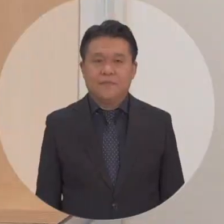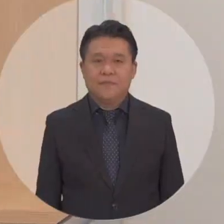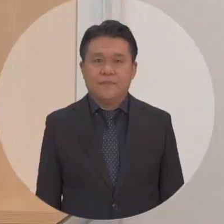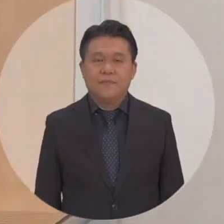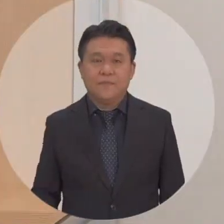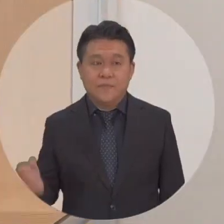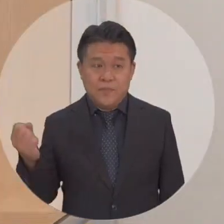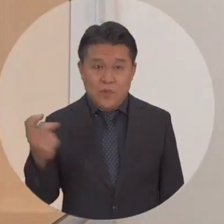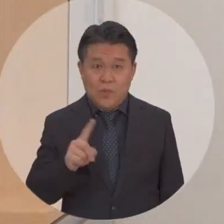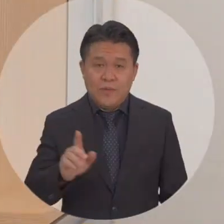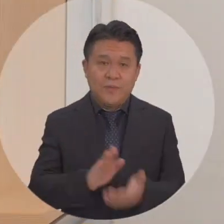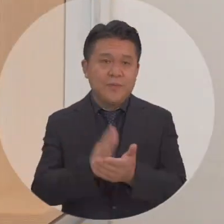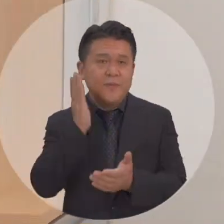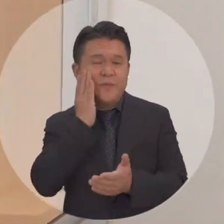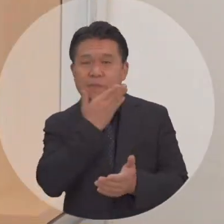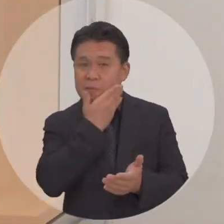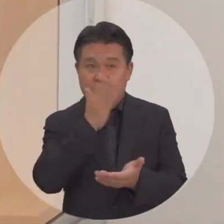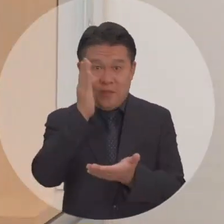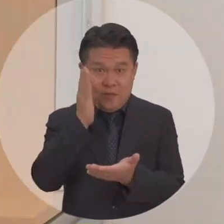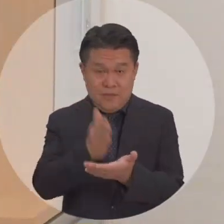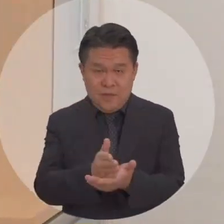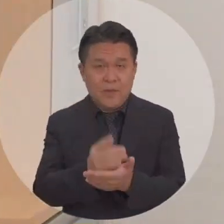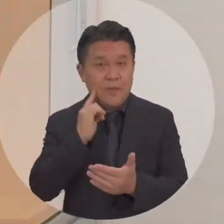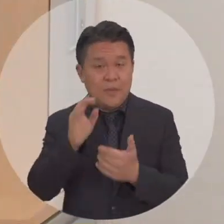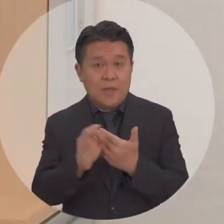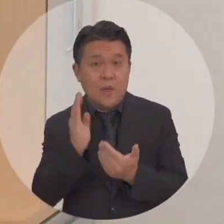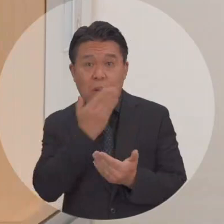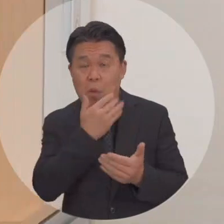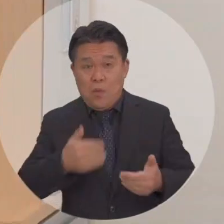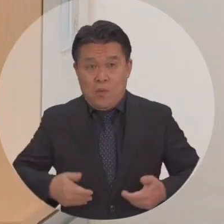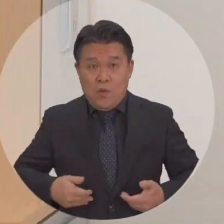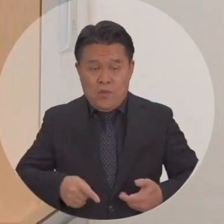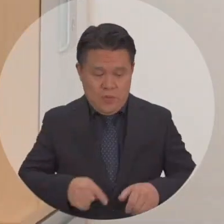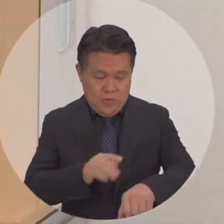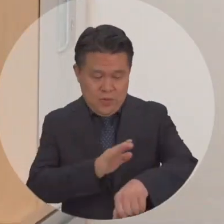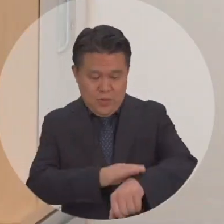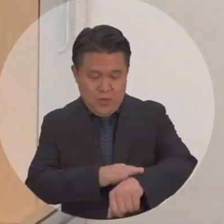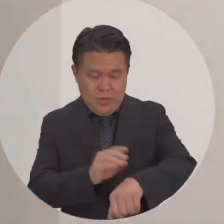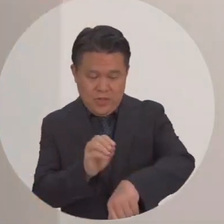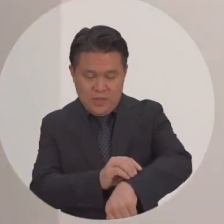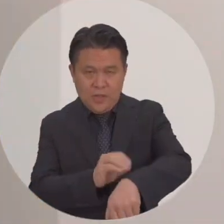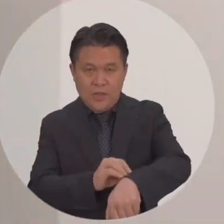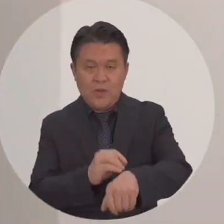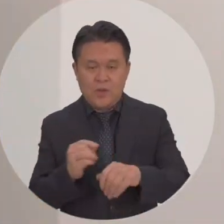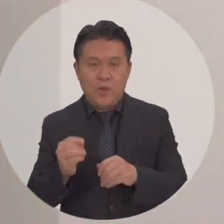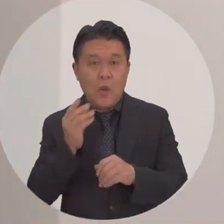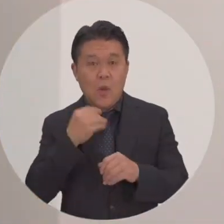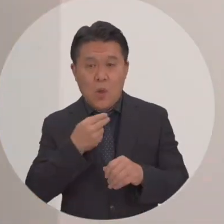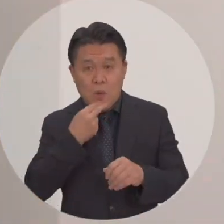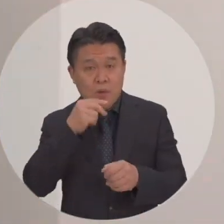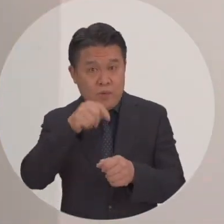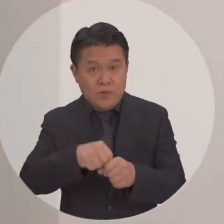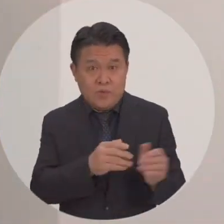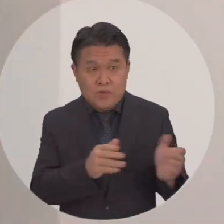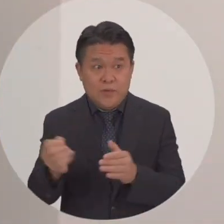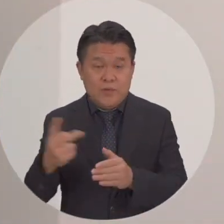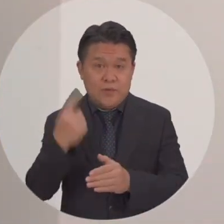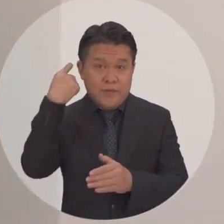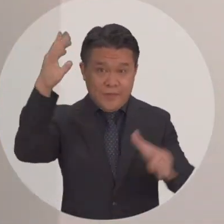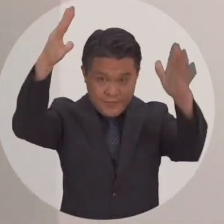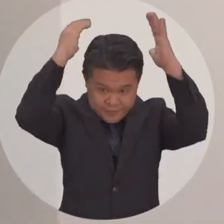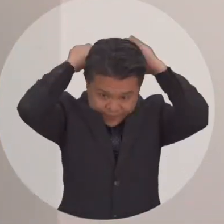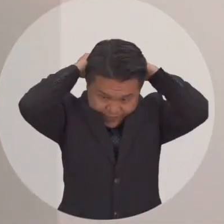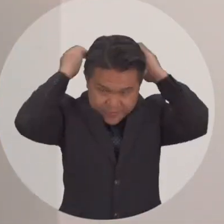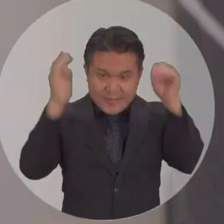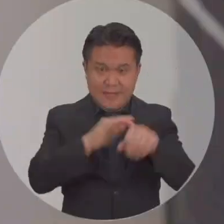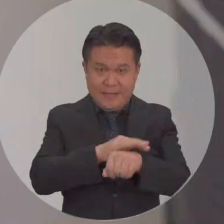화장은 가급적 하지 않거나 하게 된다면 손이나 옷에 묻어나지 않도록 합니다. 긴 머리는 깔끔하게 묶어 관리합니다.